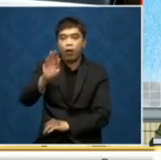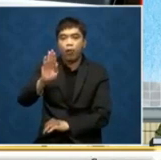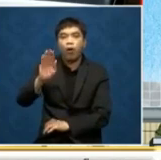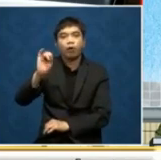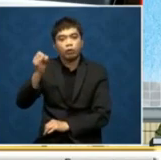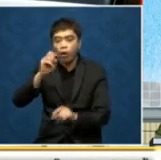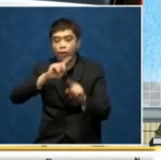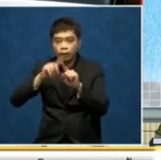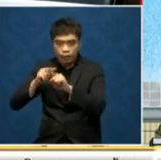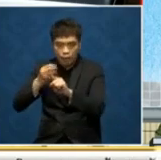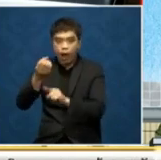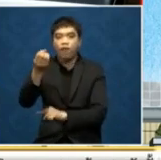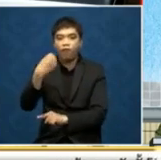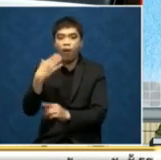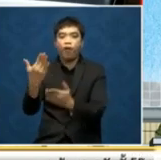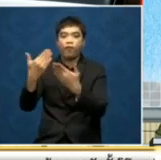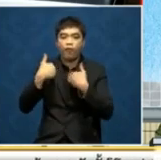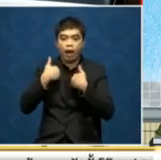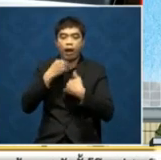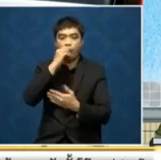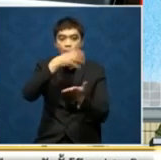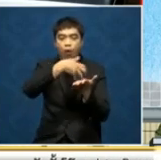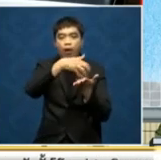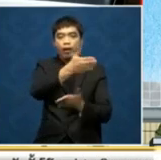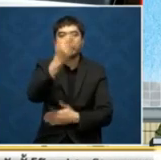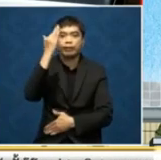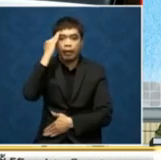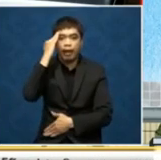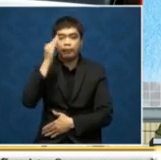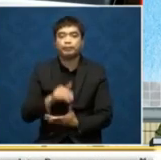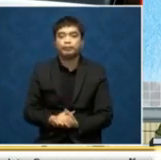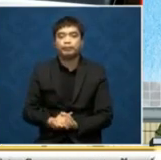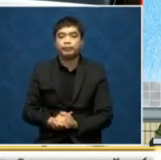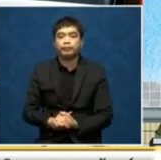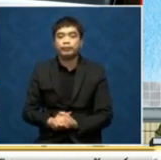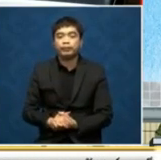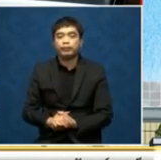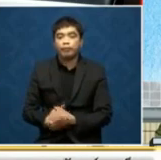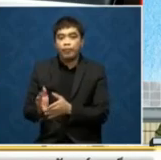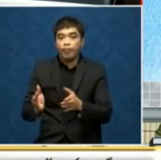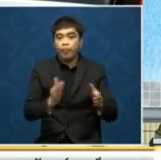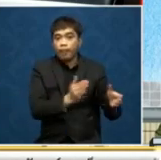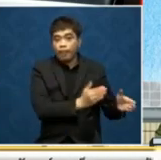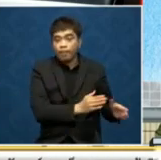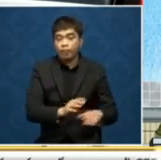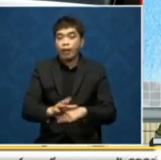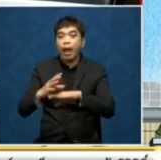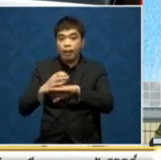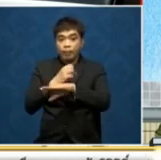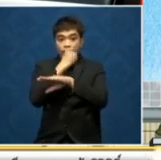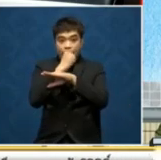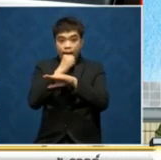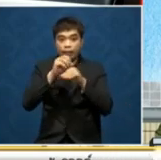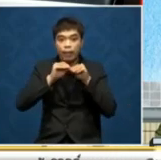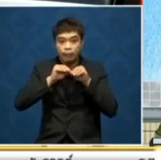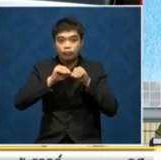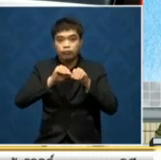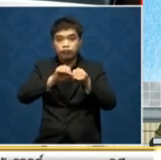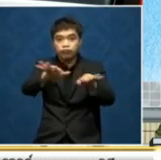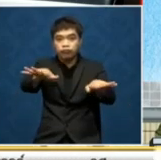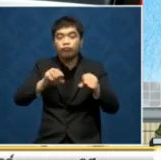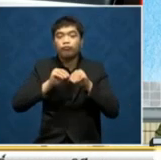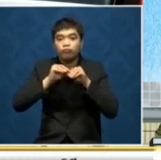แล้วก็ส่วนที่สำคัญอีกส่วนหนึ่งก็คือเรื่องของเอ่อการกระจายอำนาจและเรามีพรบที่เกี่ยวข้องกับการกระจายอำนาจ